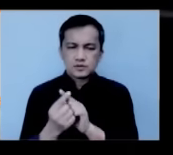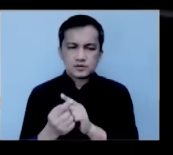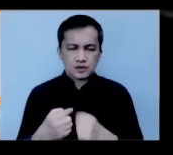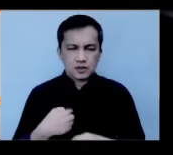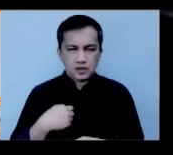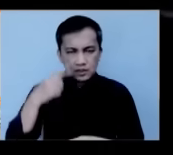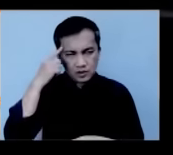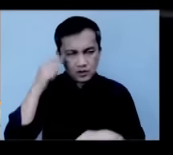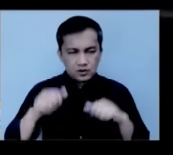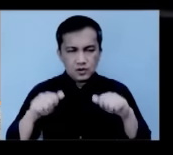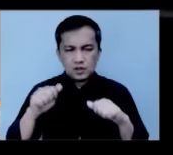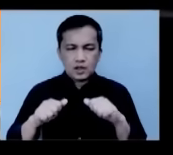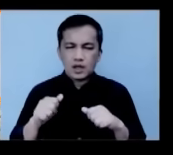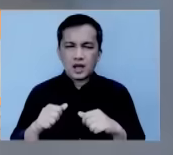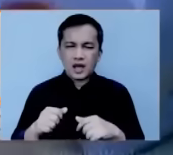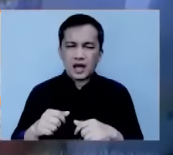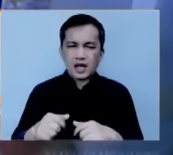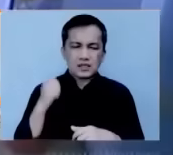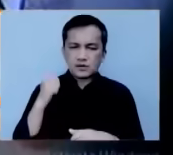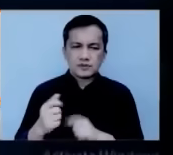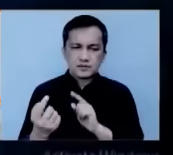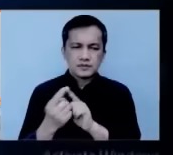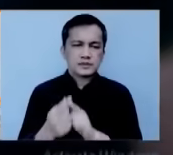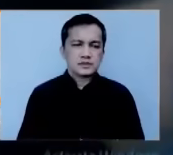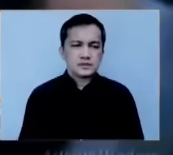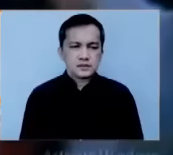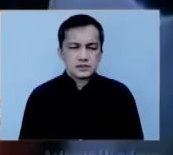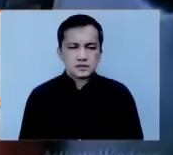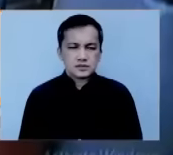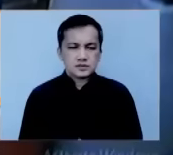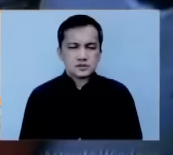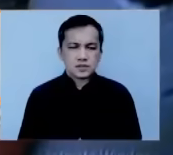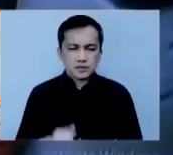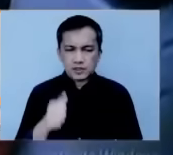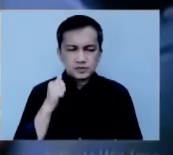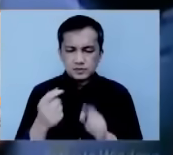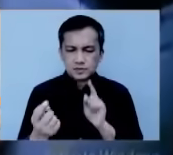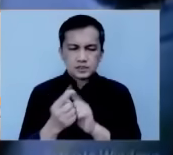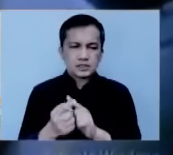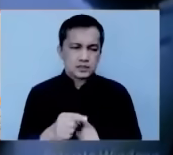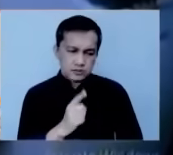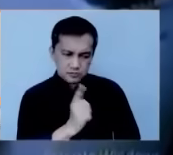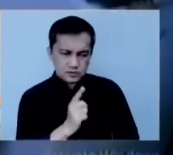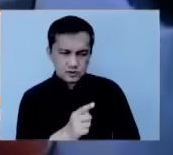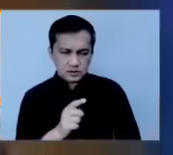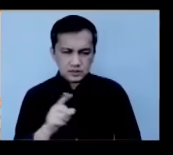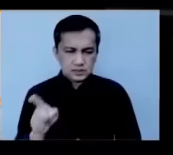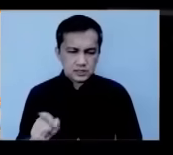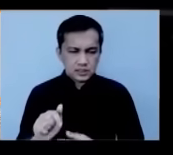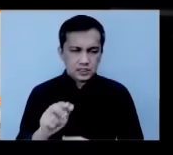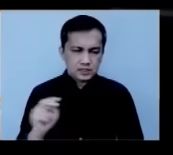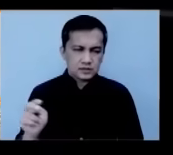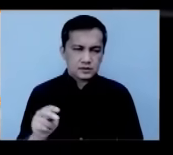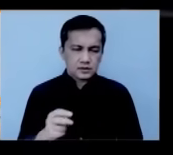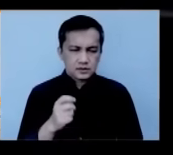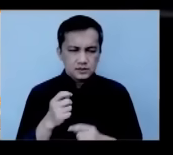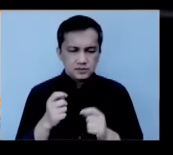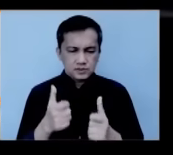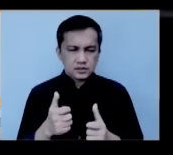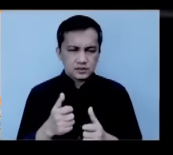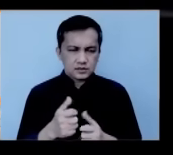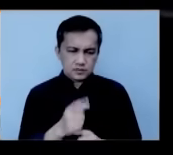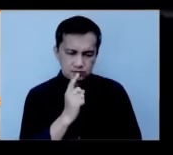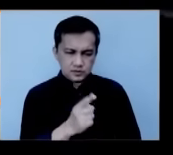ako na ayoko pong makipag-meet sa kanya. Dahil tumangging makipagkita si Levy, dito na raw siya tinakot ni Elias Ann. Bigla niya po akong binanta